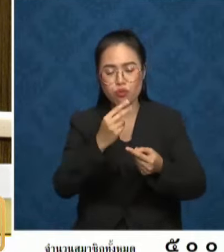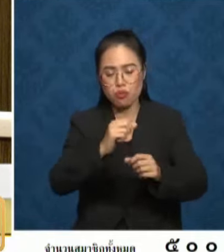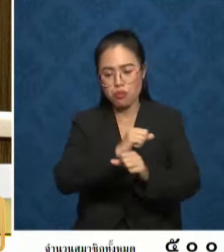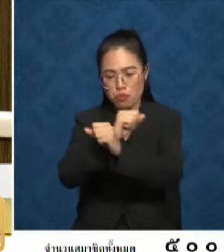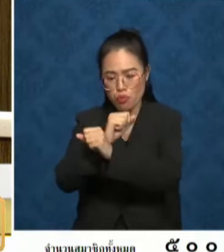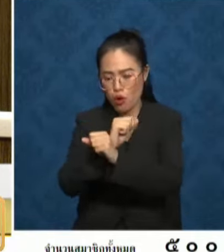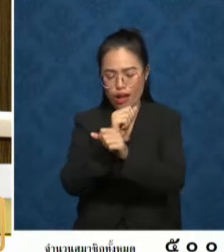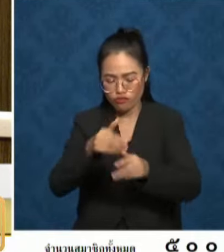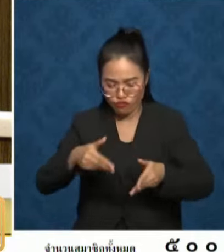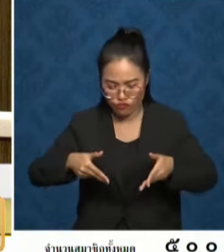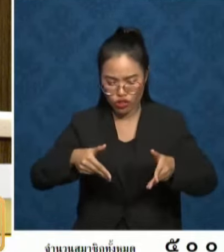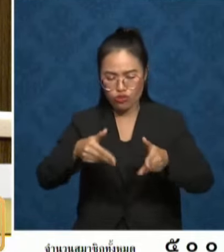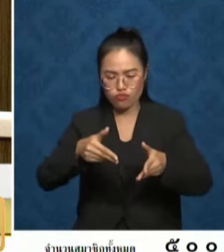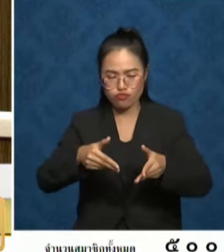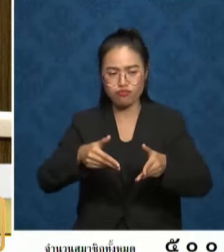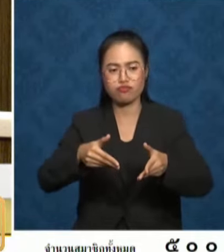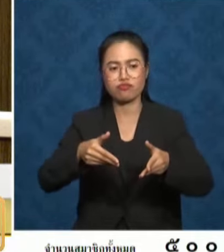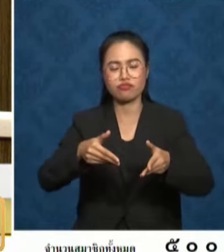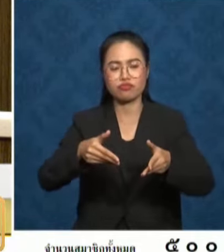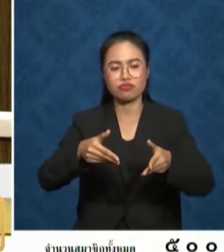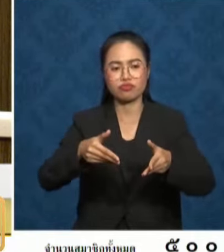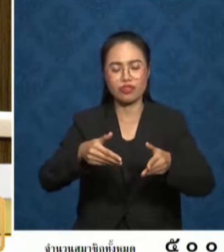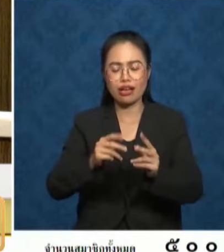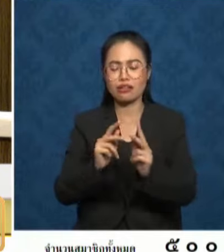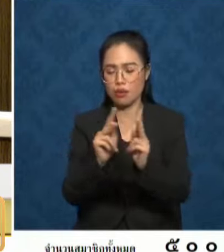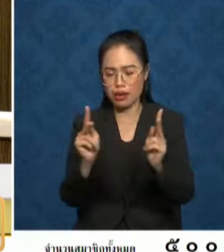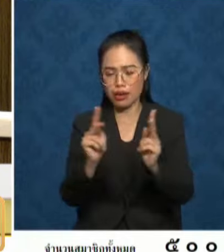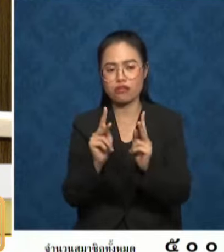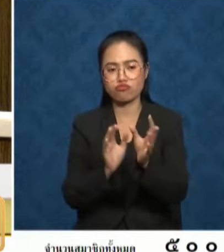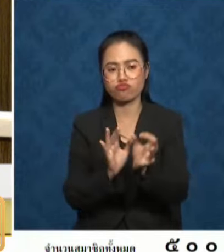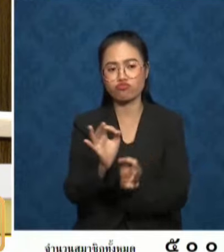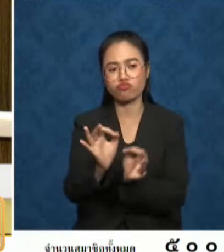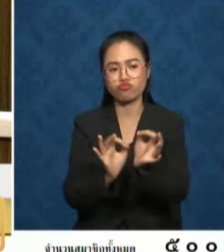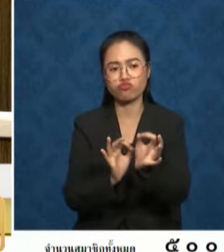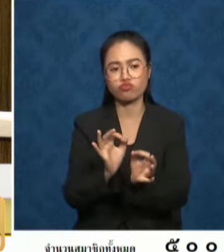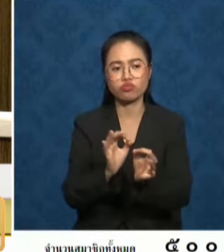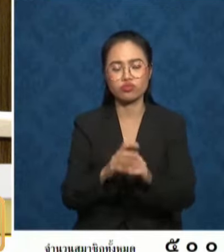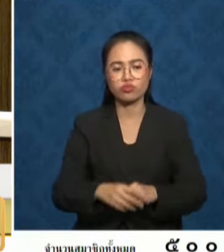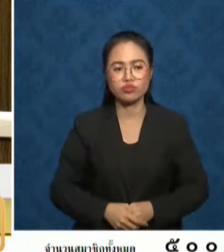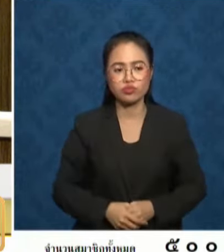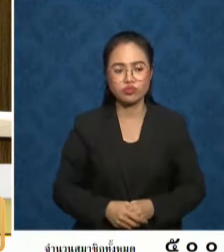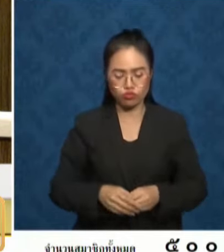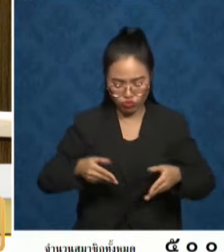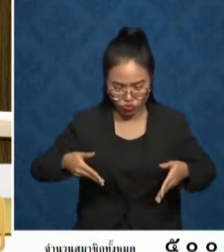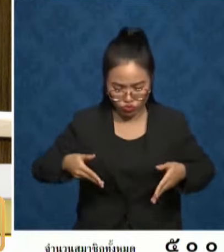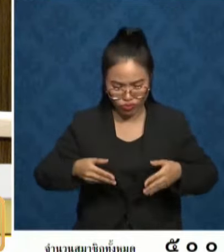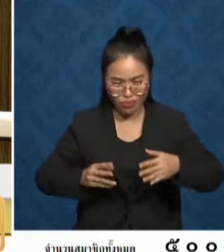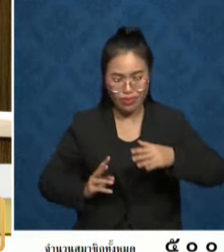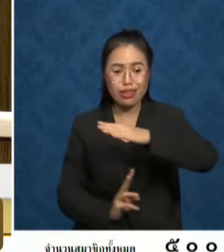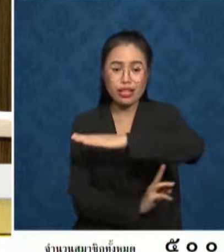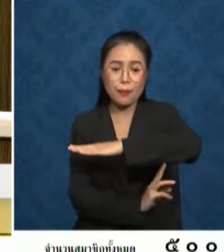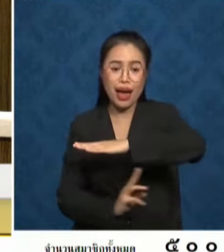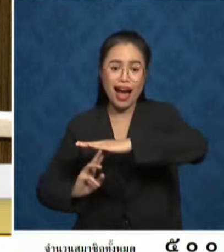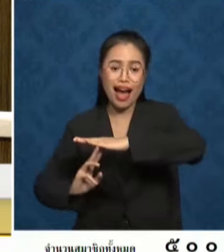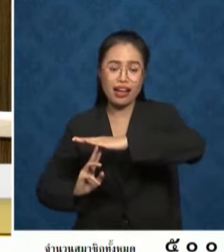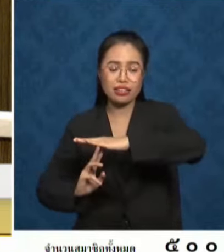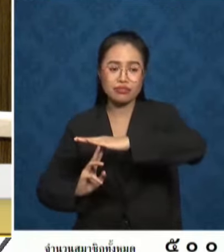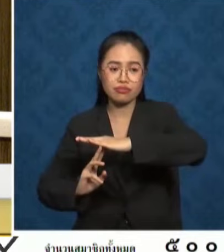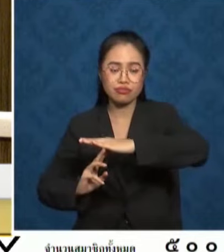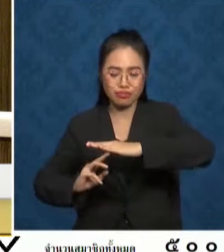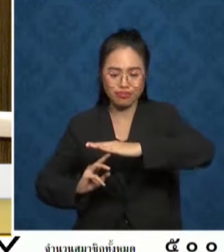ความแข็งแรงไม่พอนั้นไม่เป็นความจริงนะท่านกรรมาธิการทุกท่านนะครับความมั่นคงแข็งแรงของสะพานกรมทางหลวงเนี่ยรับ